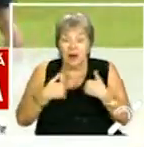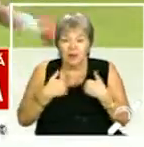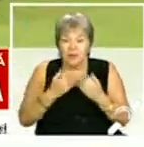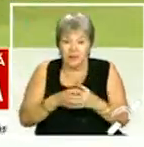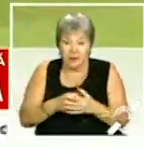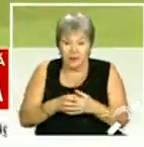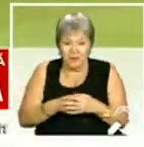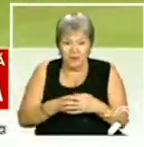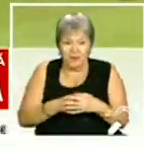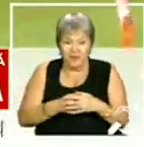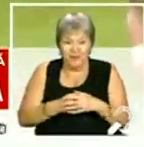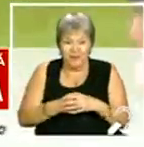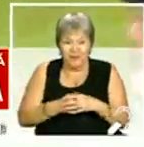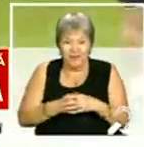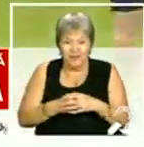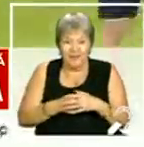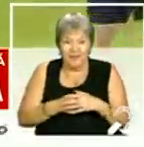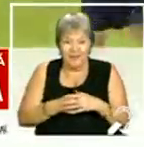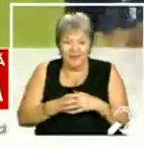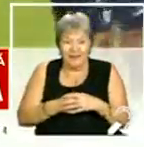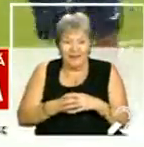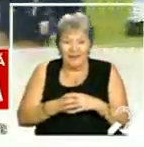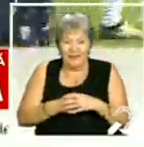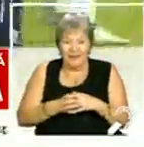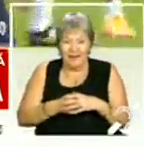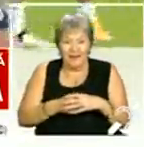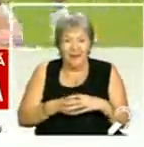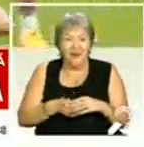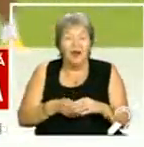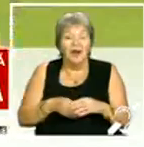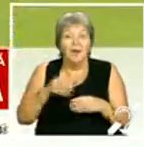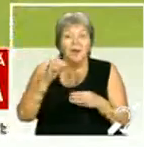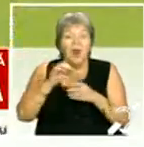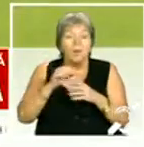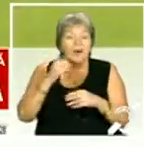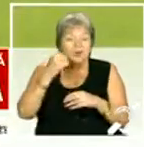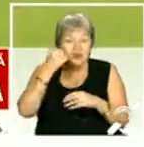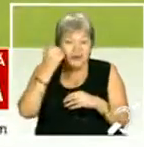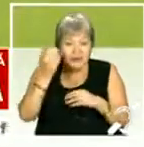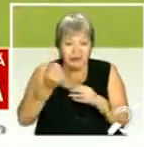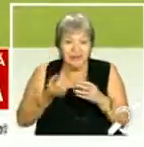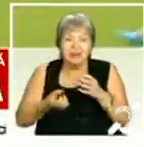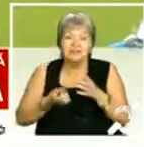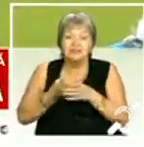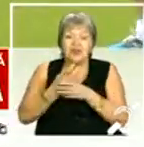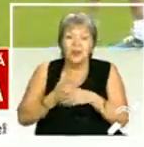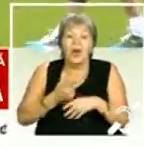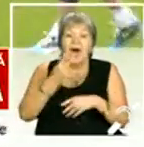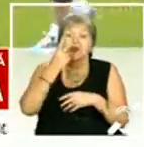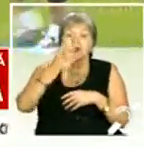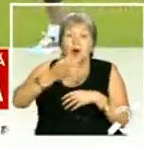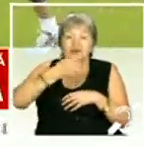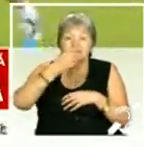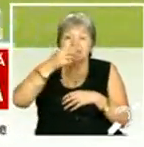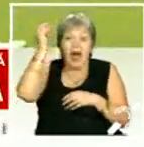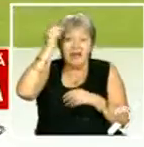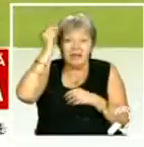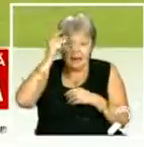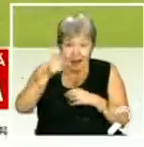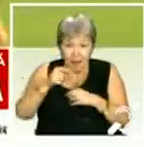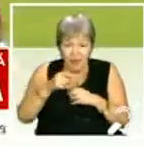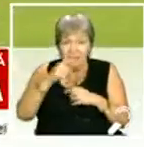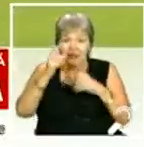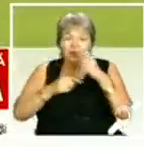Da, bună ziua, bun găsit, vă spune și noi de aici, de la Würzburg, în momentul în care tocmai începe cea de-a doua ședință de antrenament